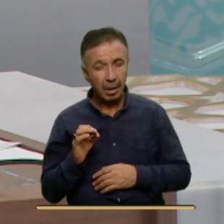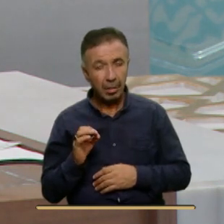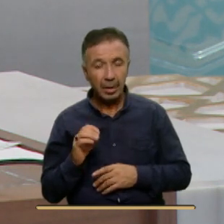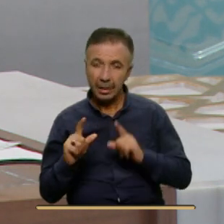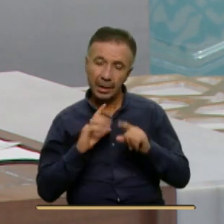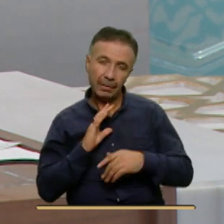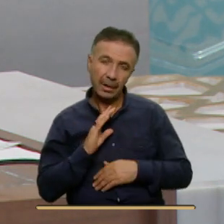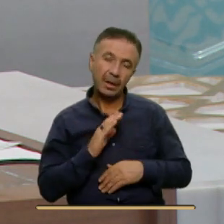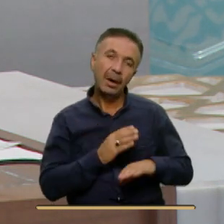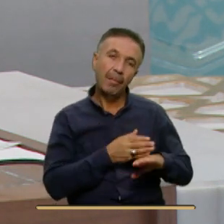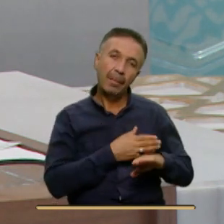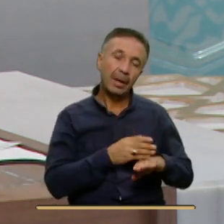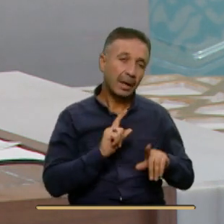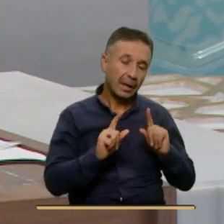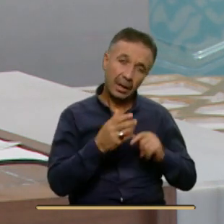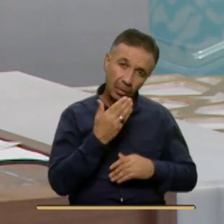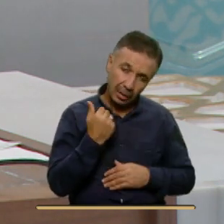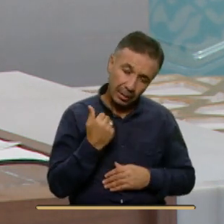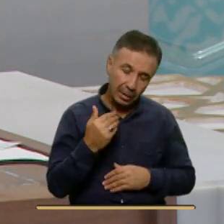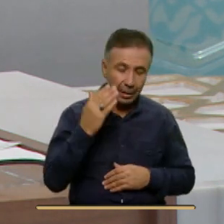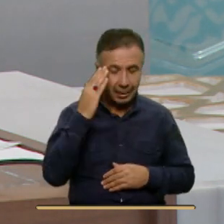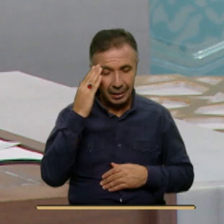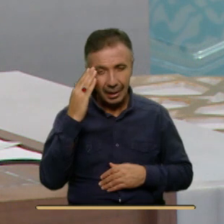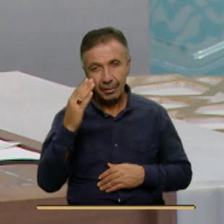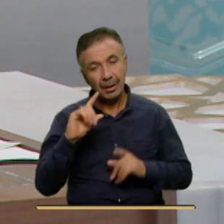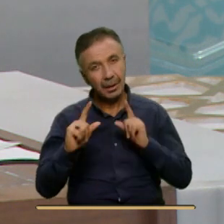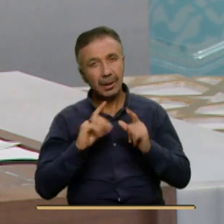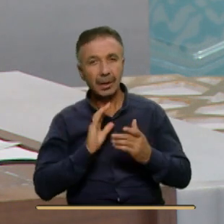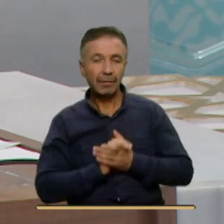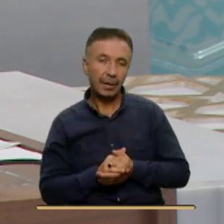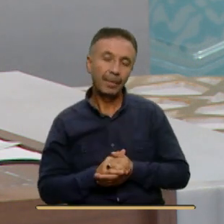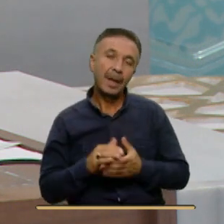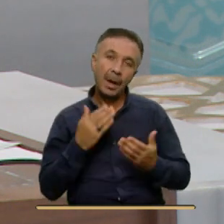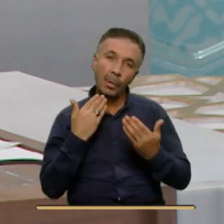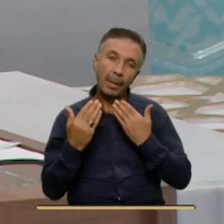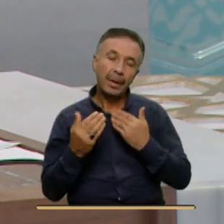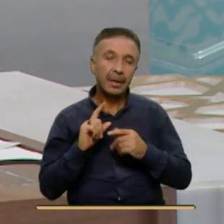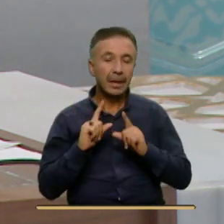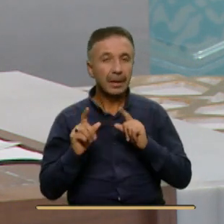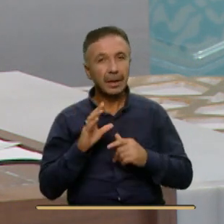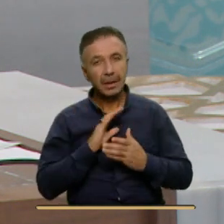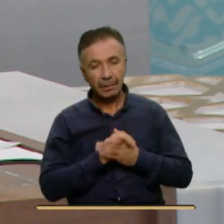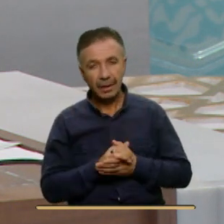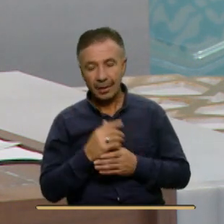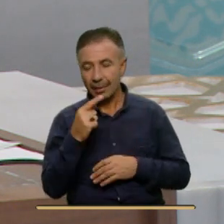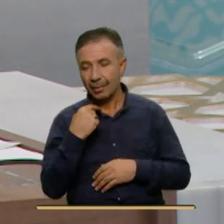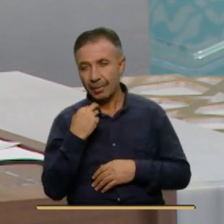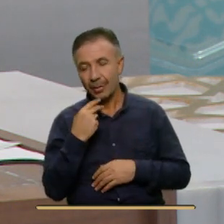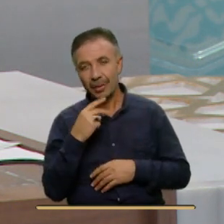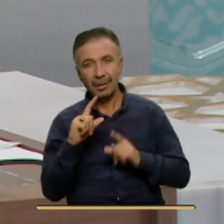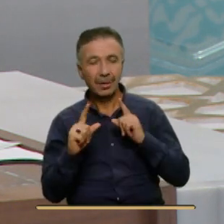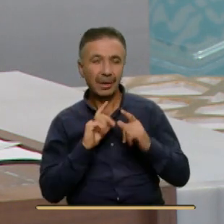Malına muhtaç olmasa bile selamına muhtaçtır. Muhabbetine muhtaçtır. Güler yüzüne